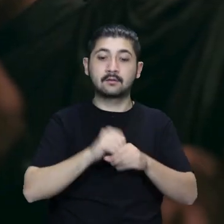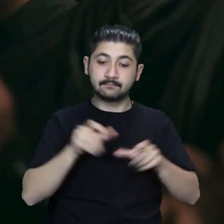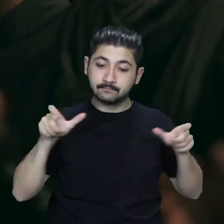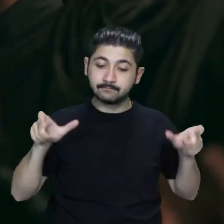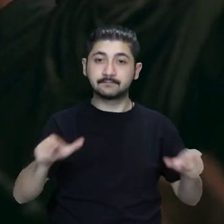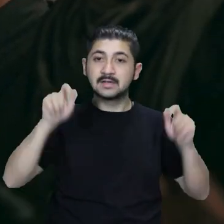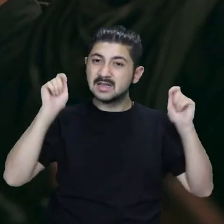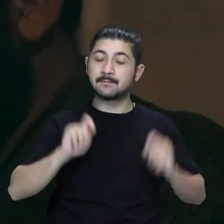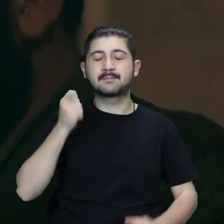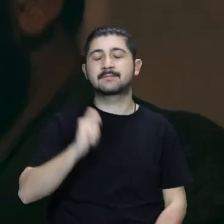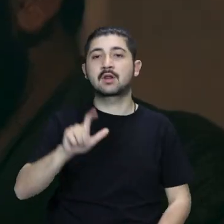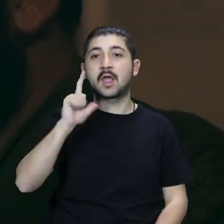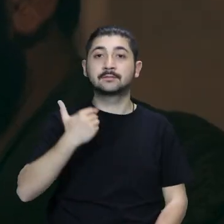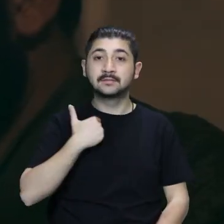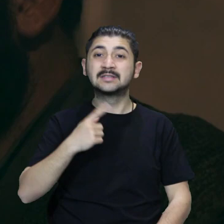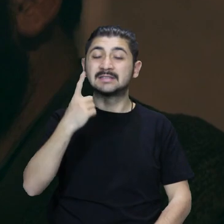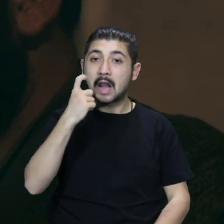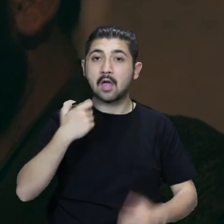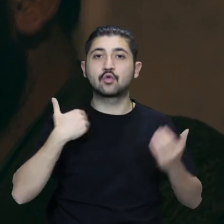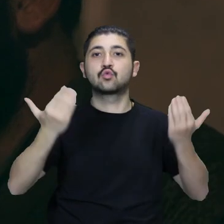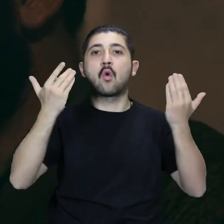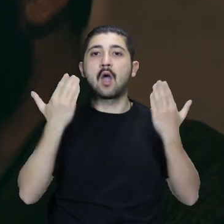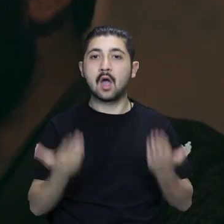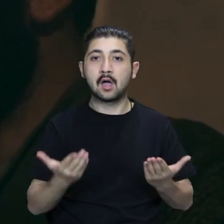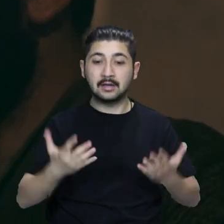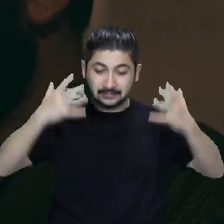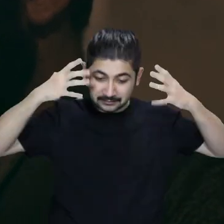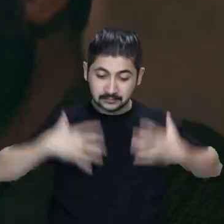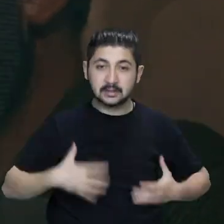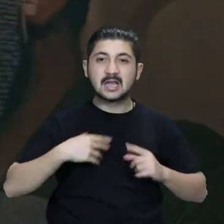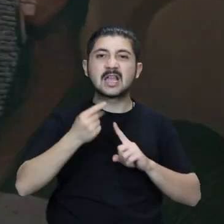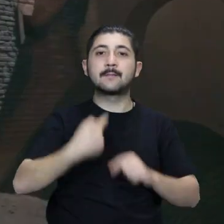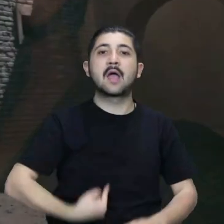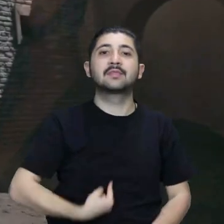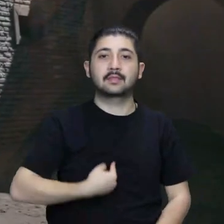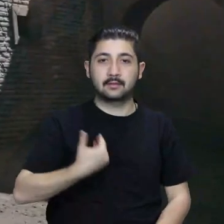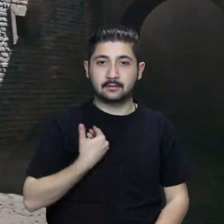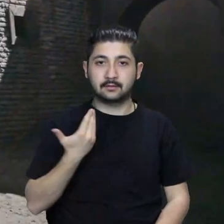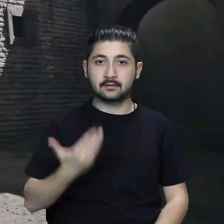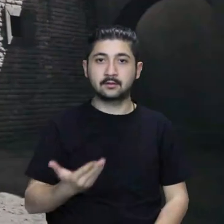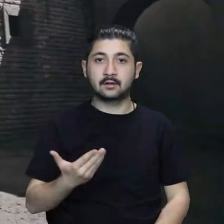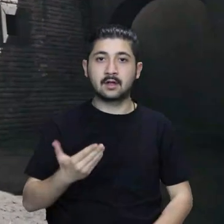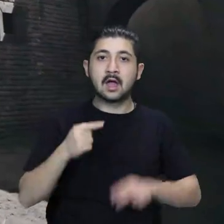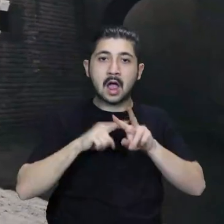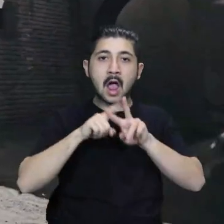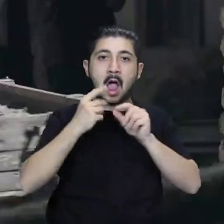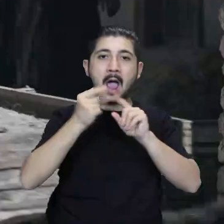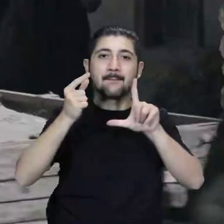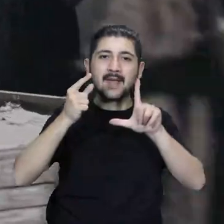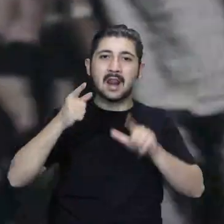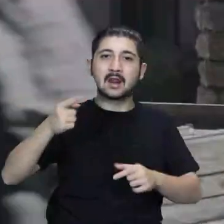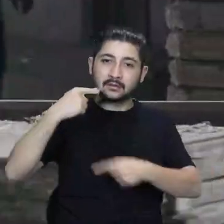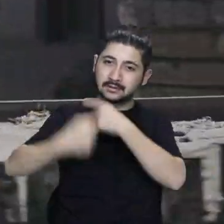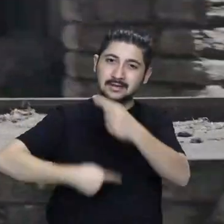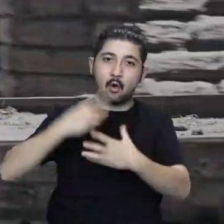mecburiyetindeyiz. Silahımız dua, zırhımız imandır. Kabil'in soyundan gelenlere